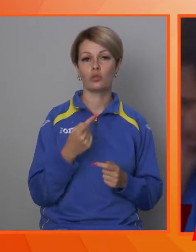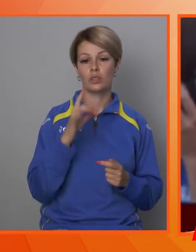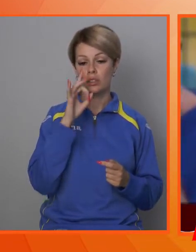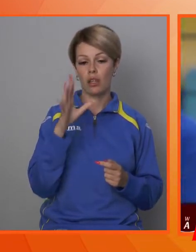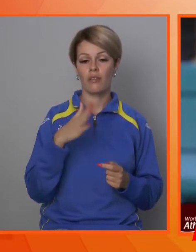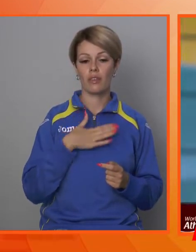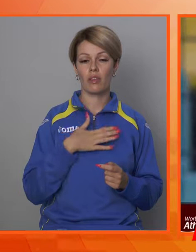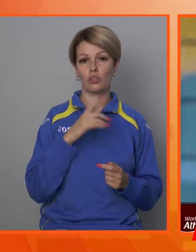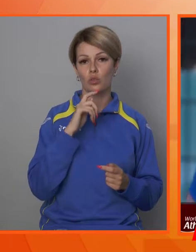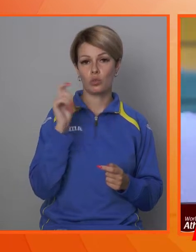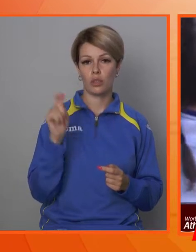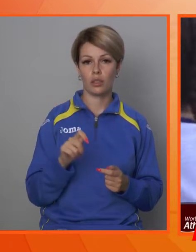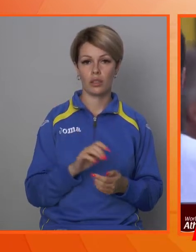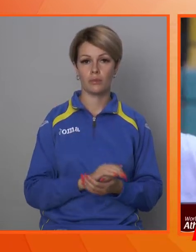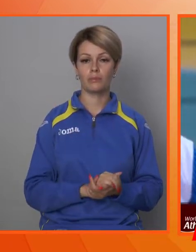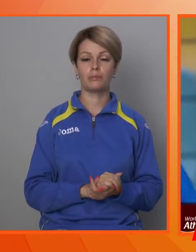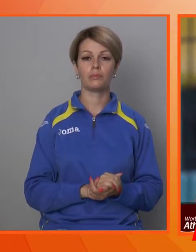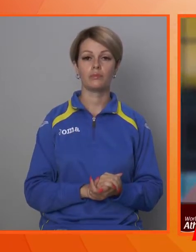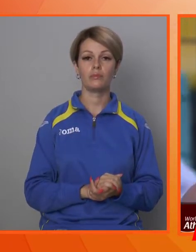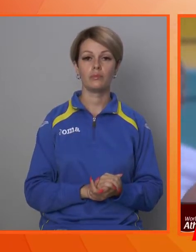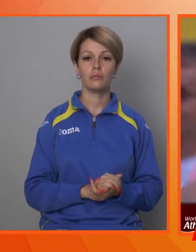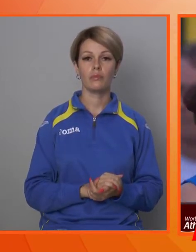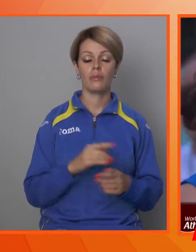як кажуть, славу нашій Україні.